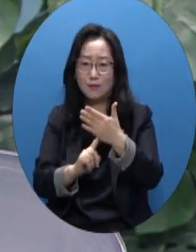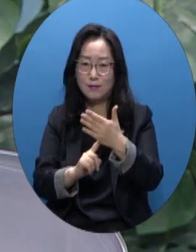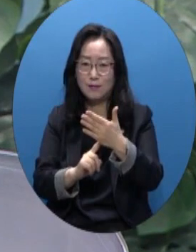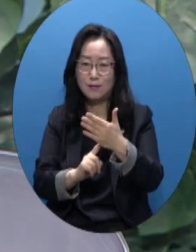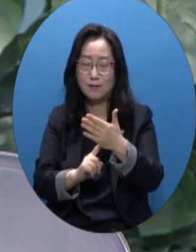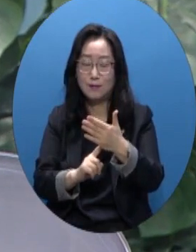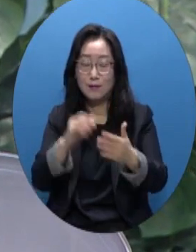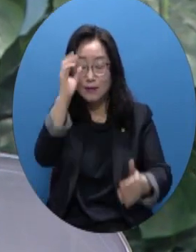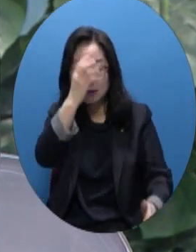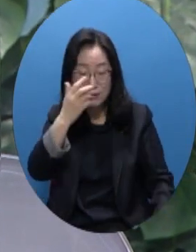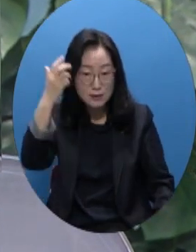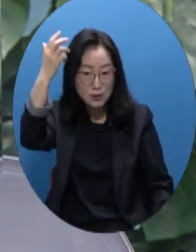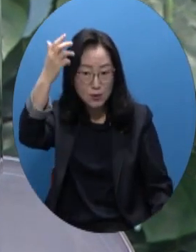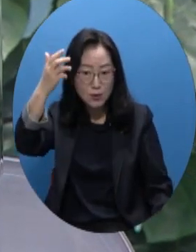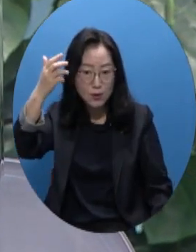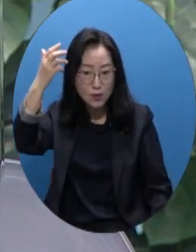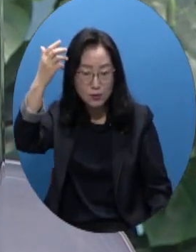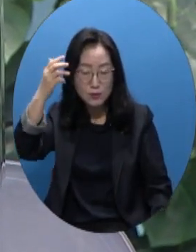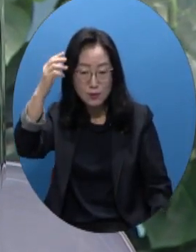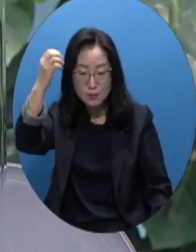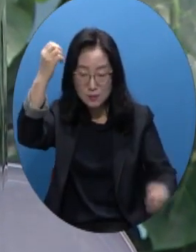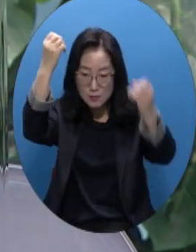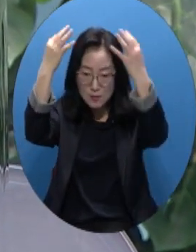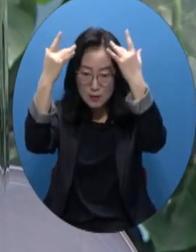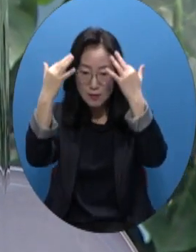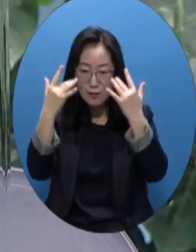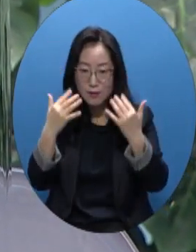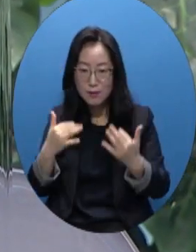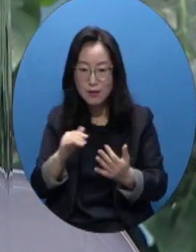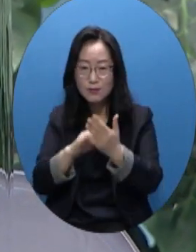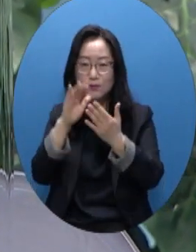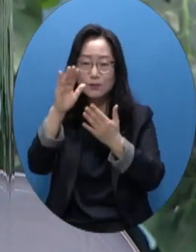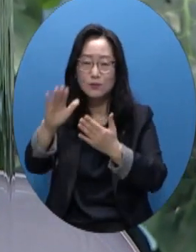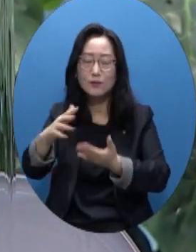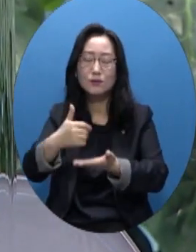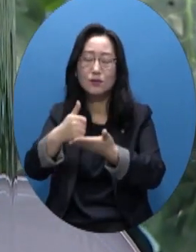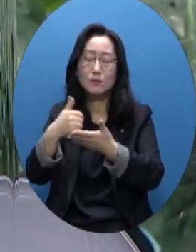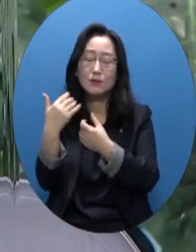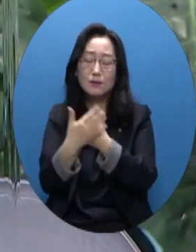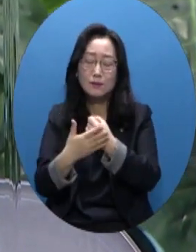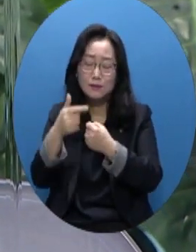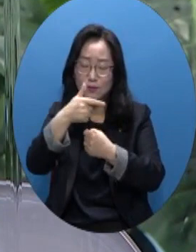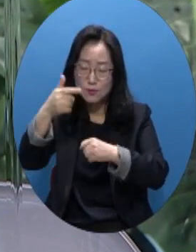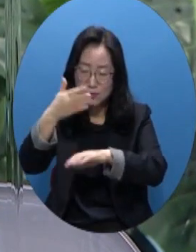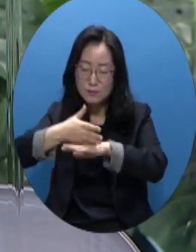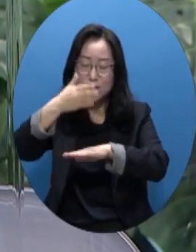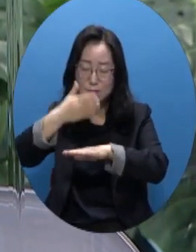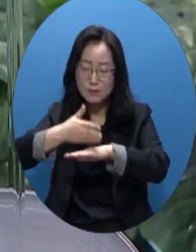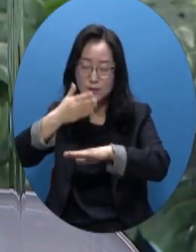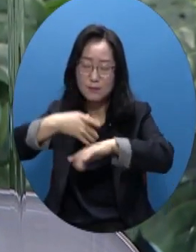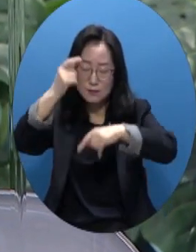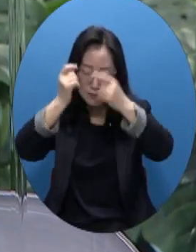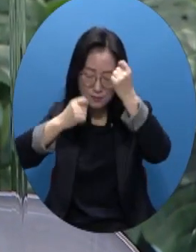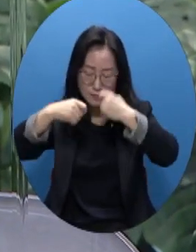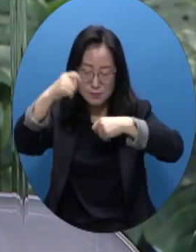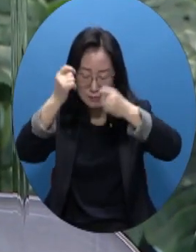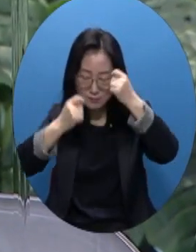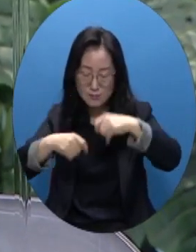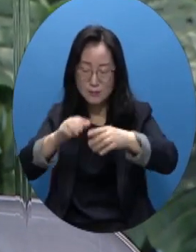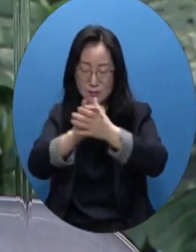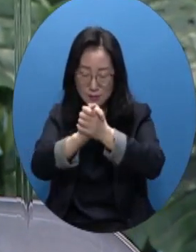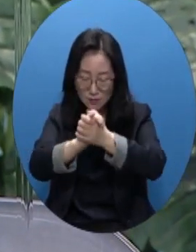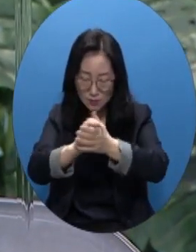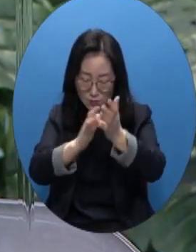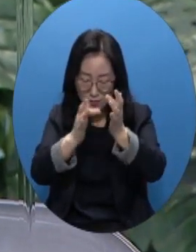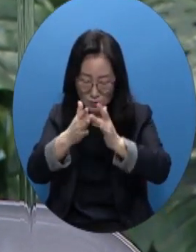성령을 맞고 나니까 귀 뭐 네가 얼마나 감사한지요 울고 또 울고 또 울었습니다 기도만 하면